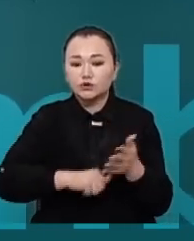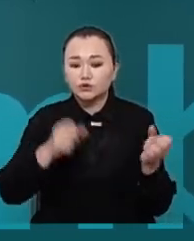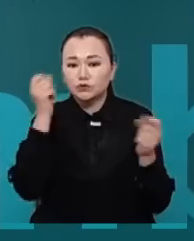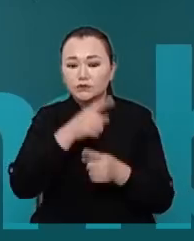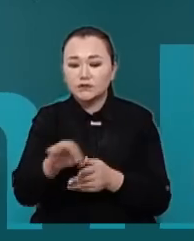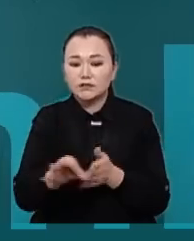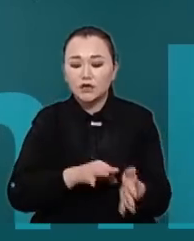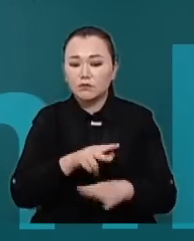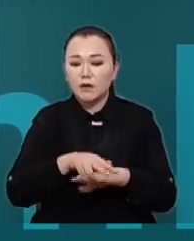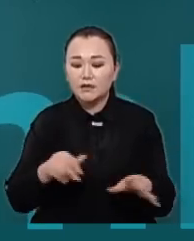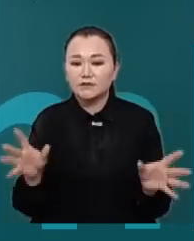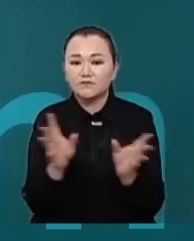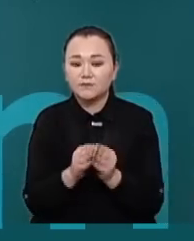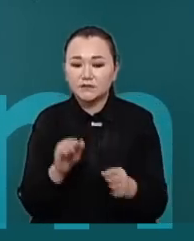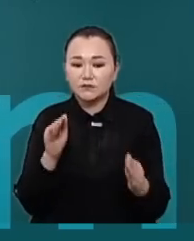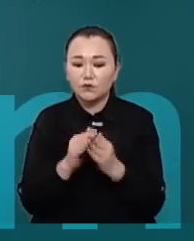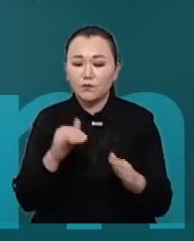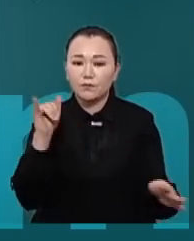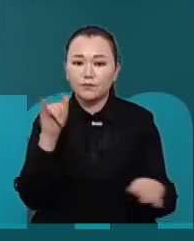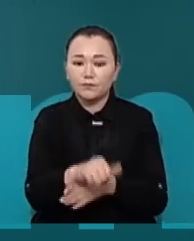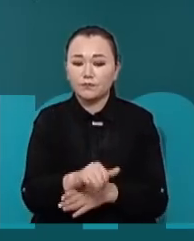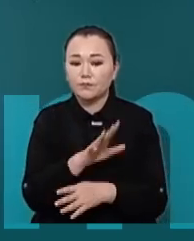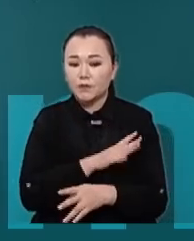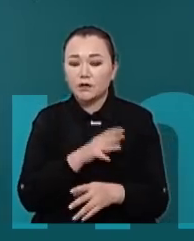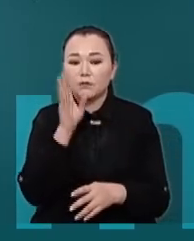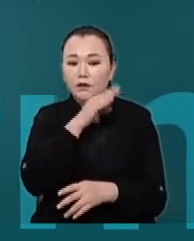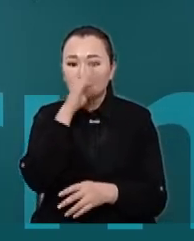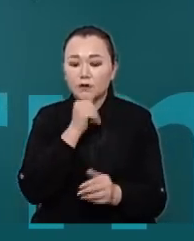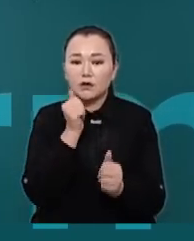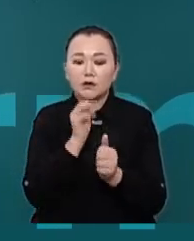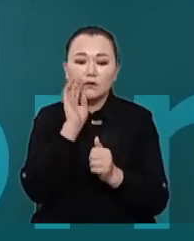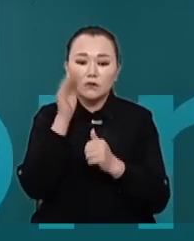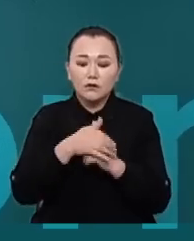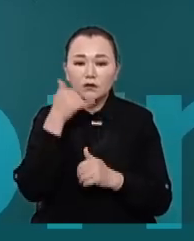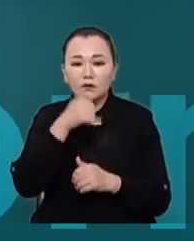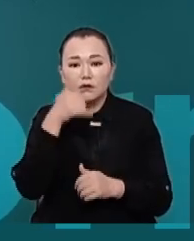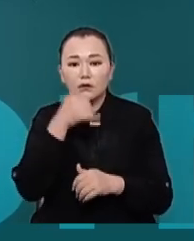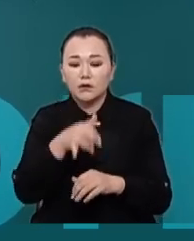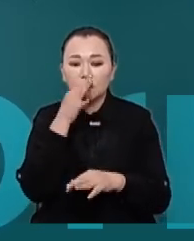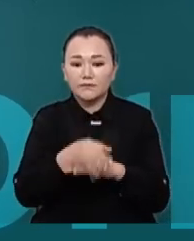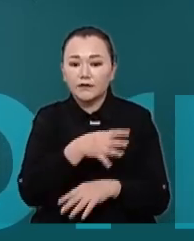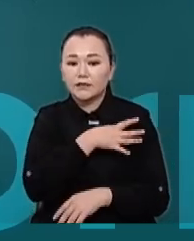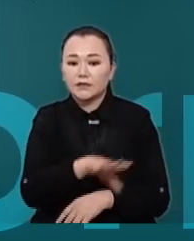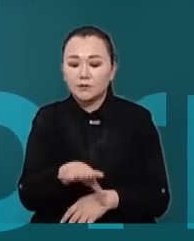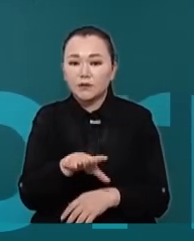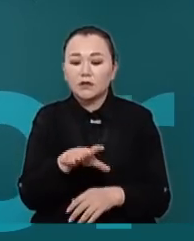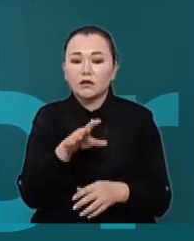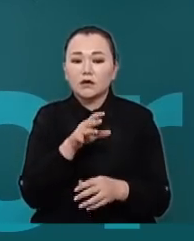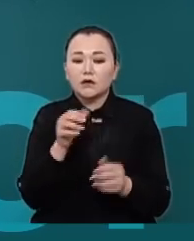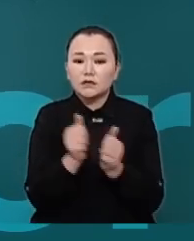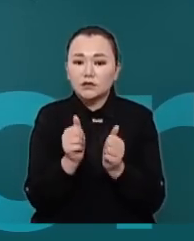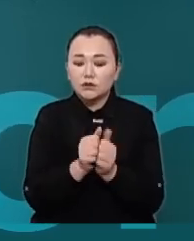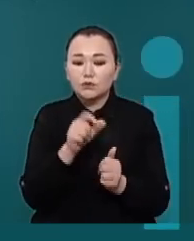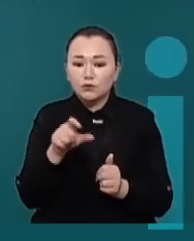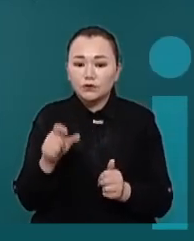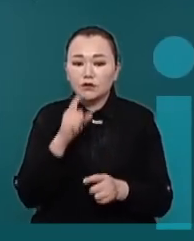бірден полиция инспекторымен үйге келіпті. Өйткені ата-анасы күні бойы қоңырауға жауап бермеген екен. Әрі көршілері